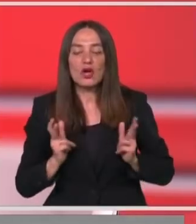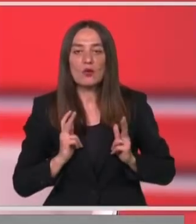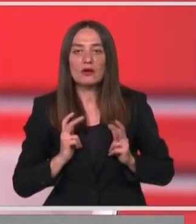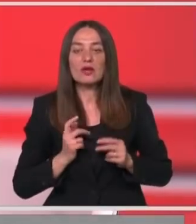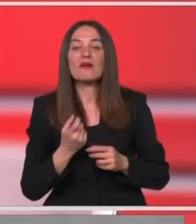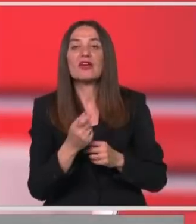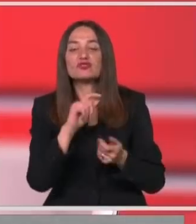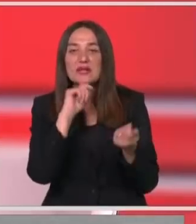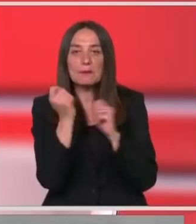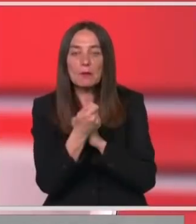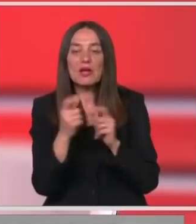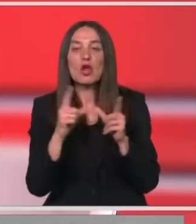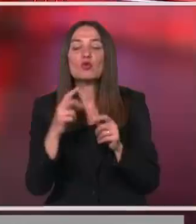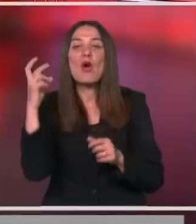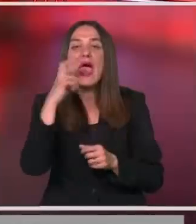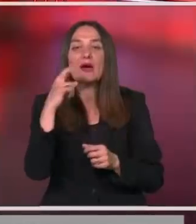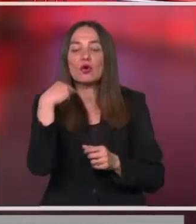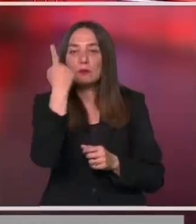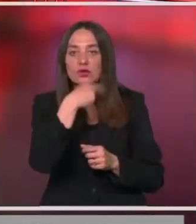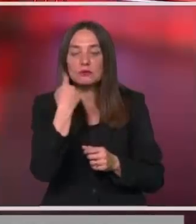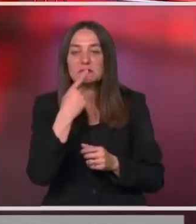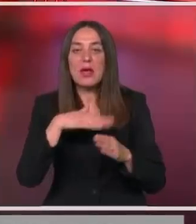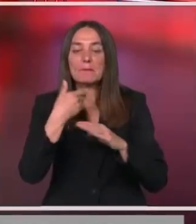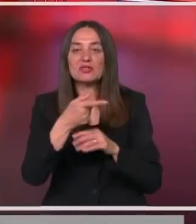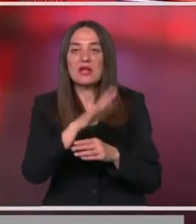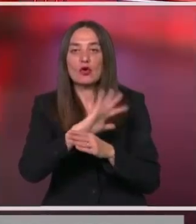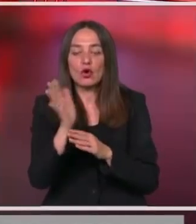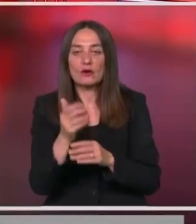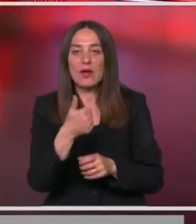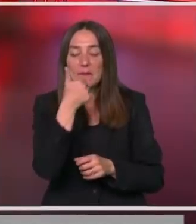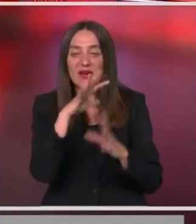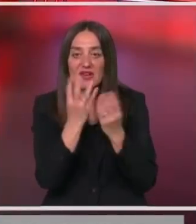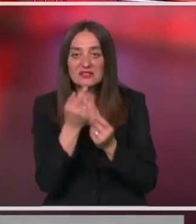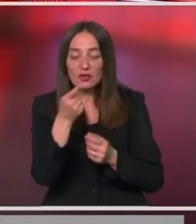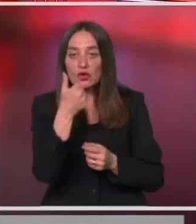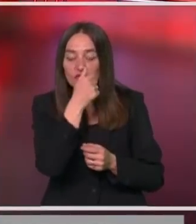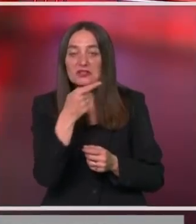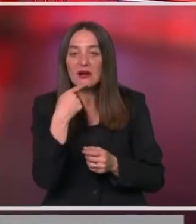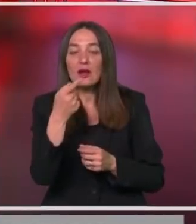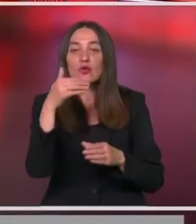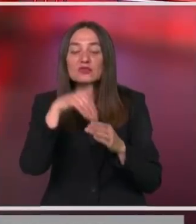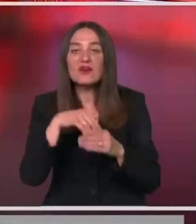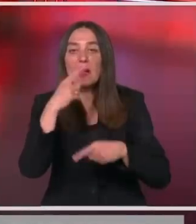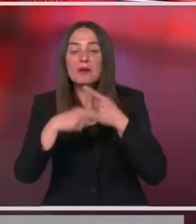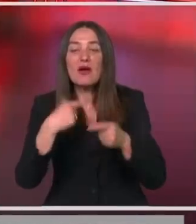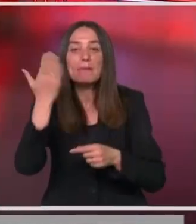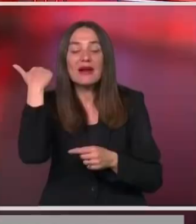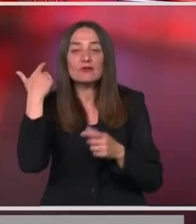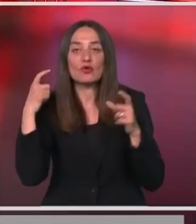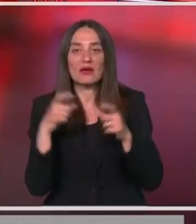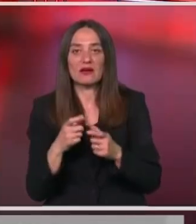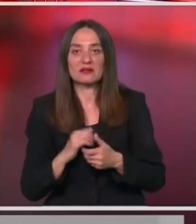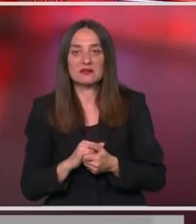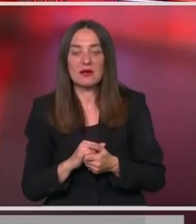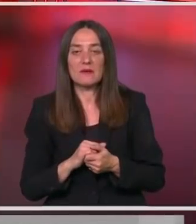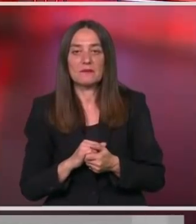da će se promeniti u ekonomskom smislu posle korone? Prvo, sve to što ste naveli, to je u stvari posledica prethodne krize.